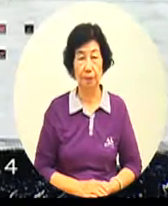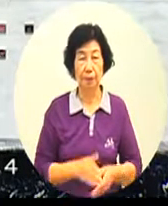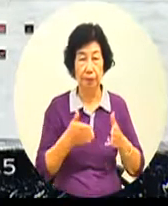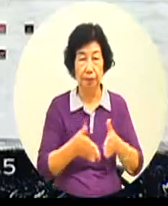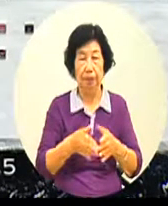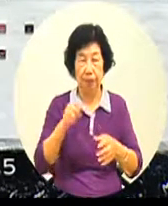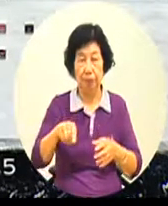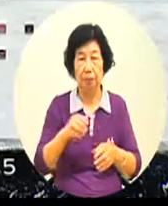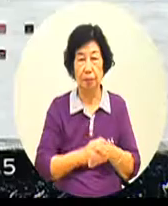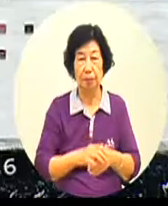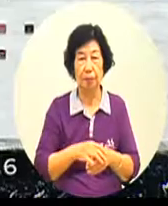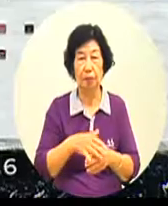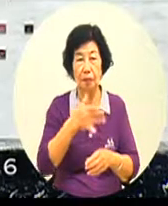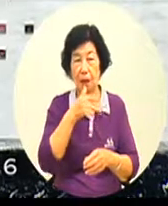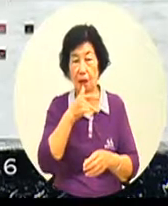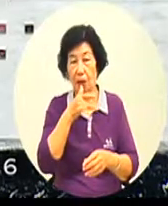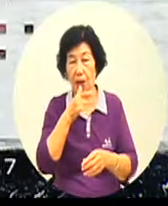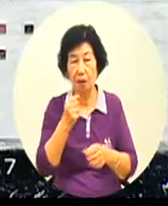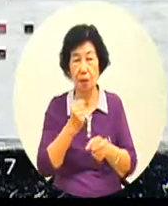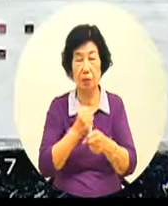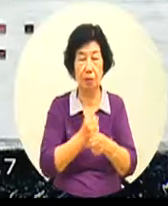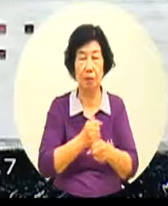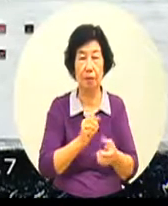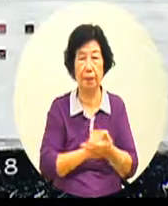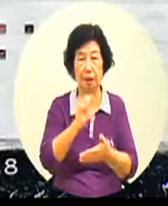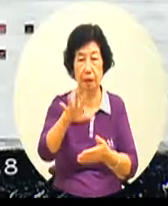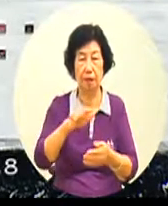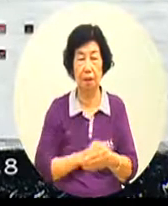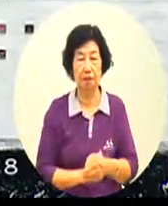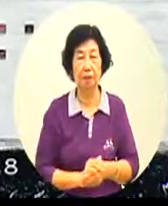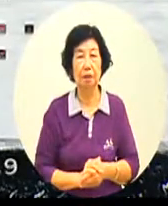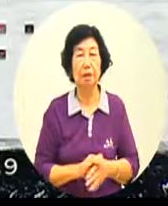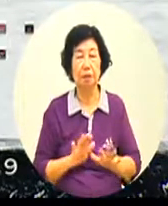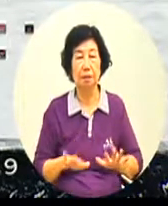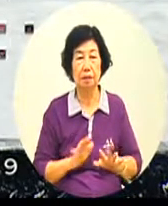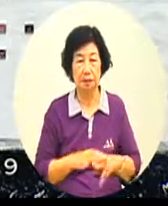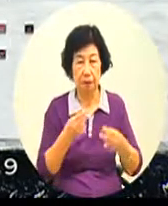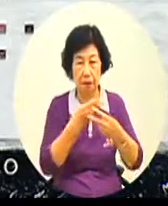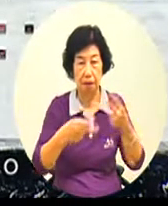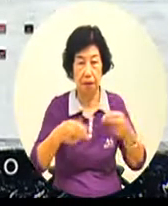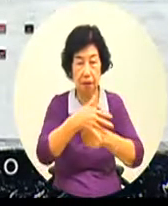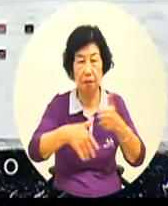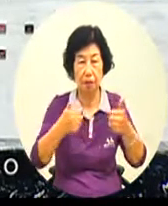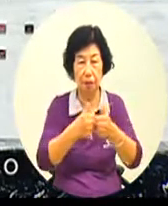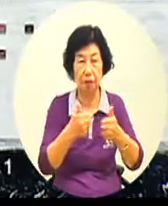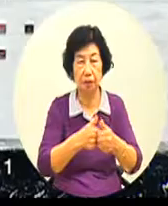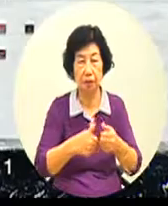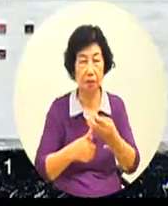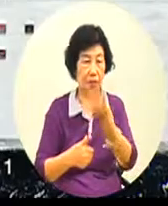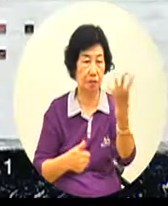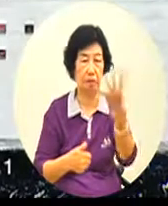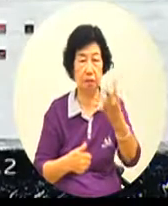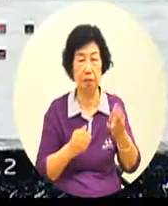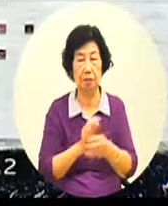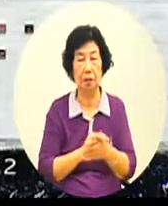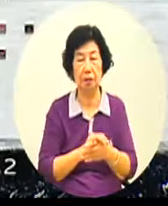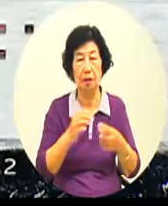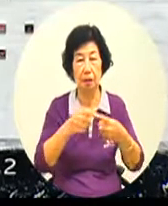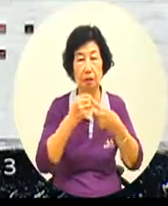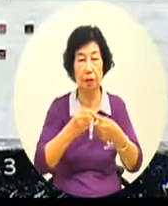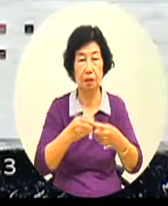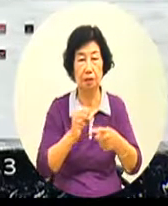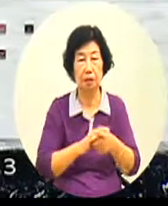口头做工作报告。那客委会有四个重点的工作，第一个是语言的